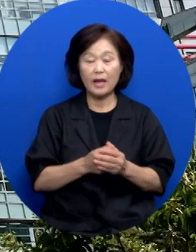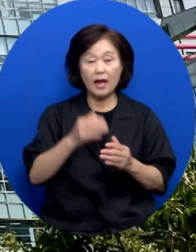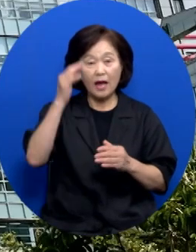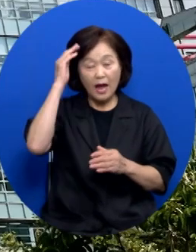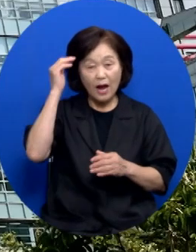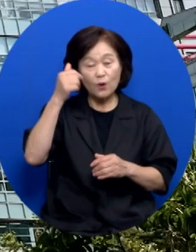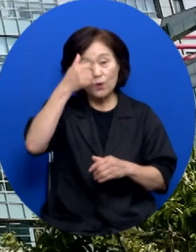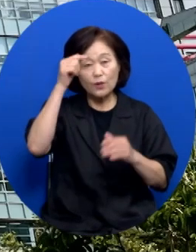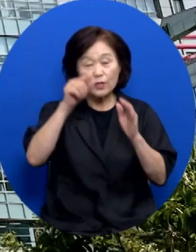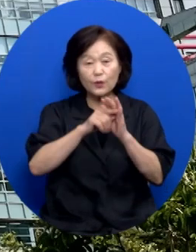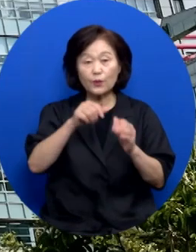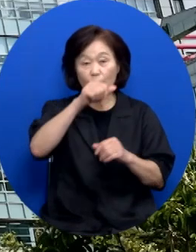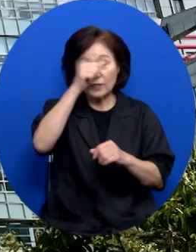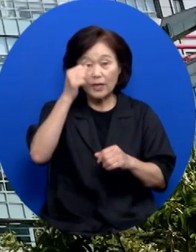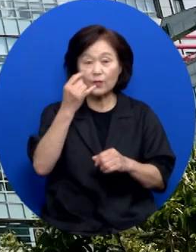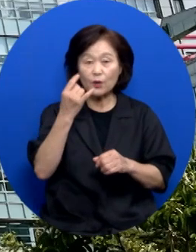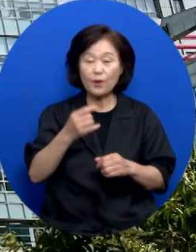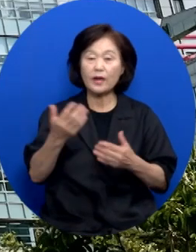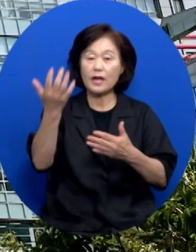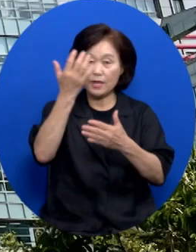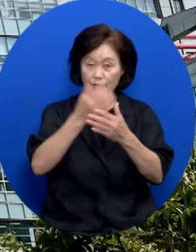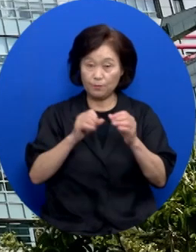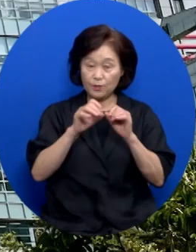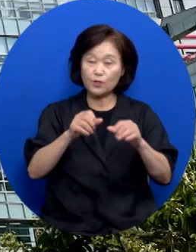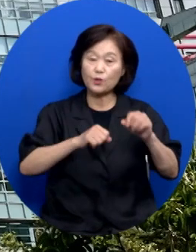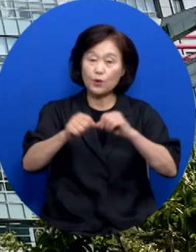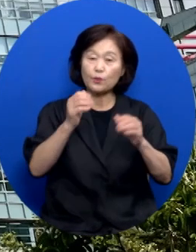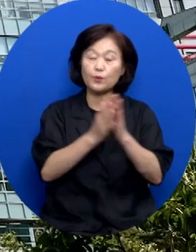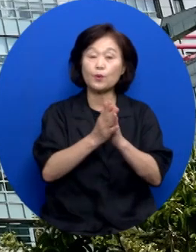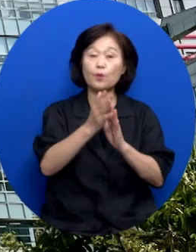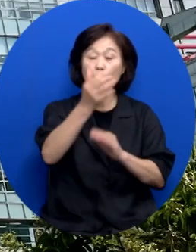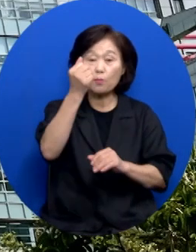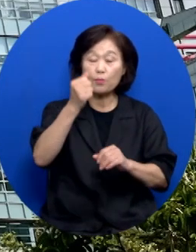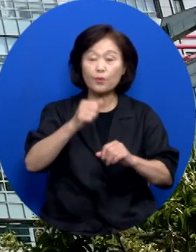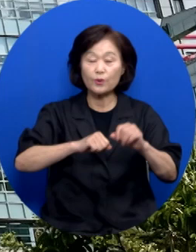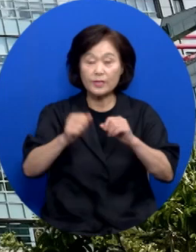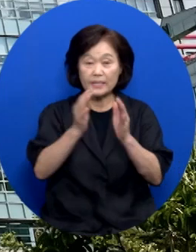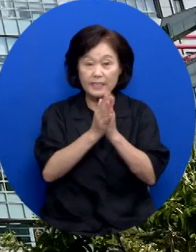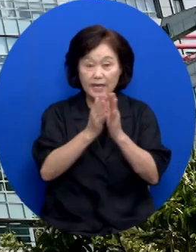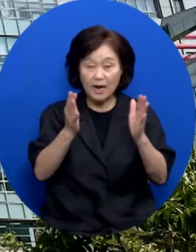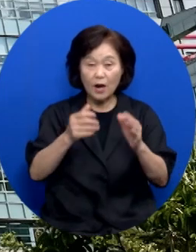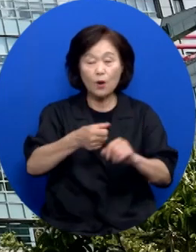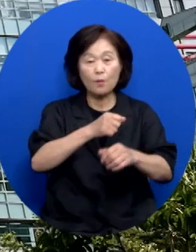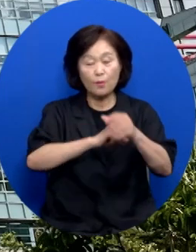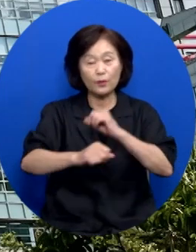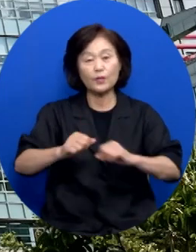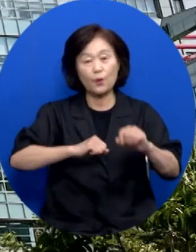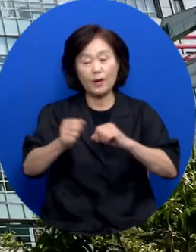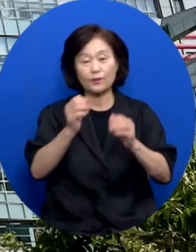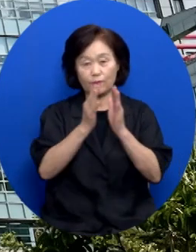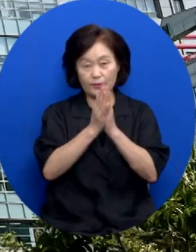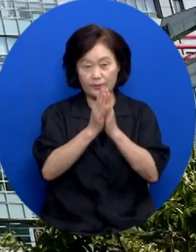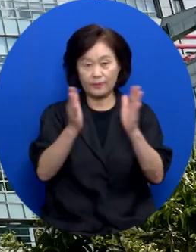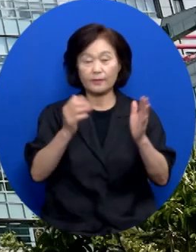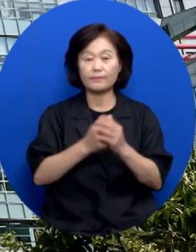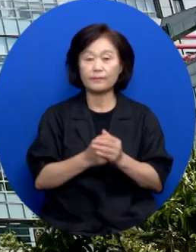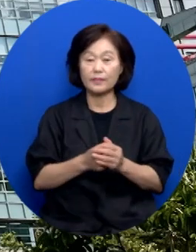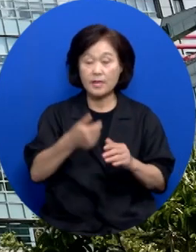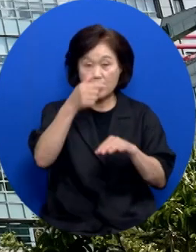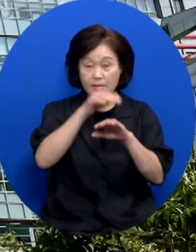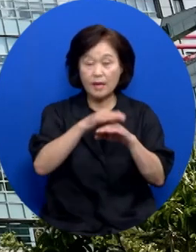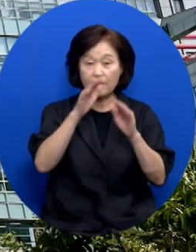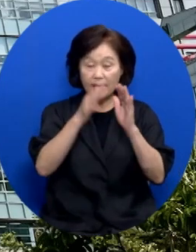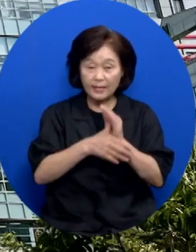한국 기독교 장로회가 이주민 선교 운동 본부를 출범하고 본격적인 활동에 나섭니다. 출범